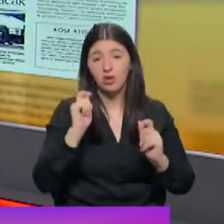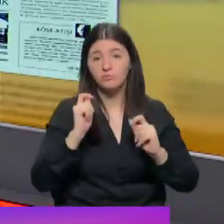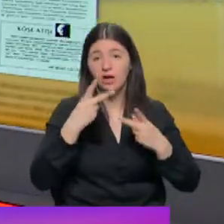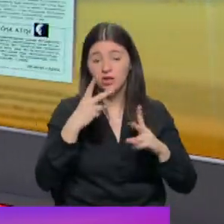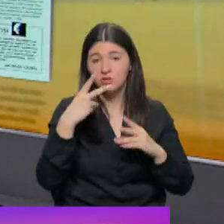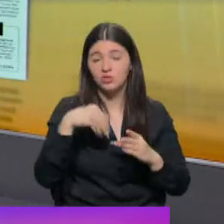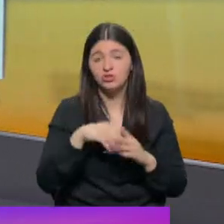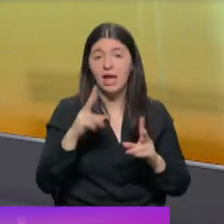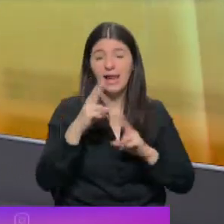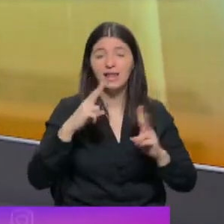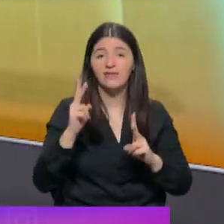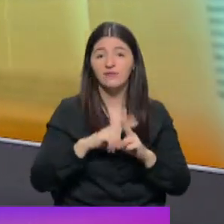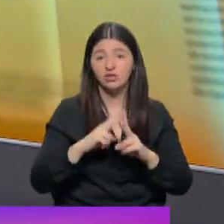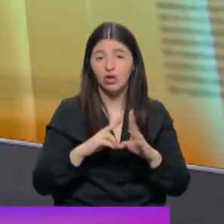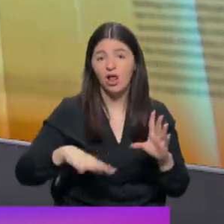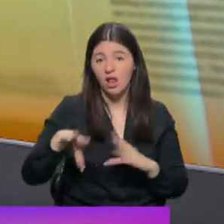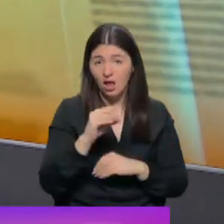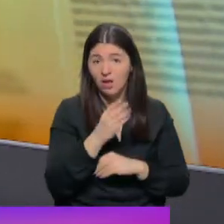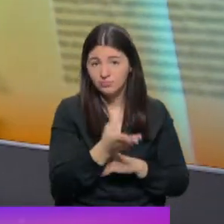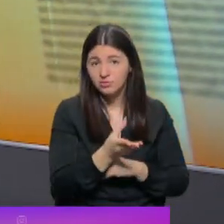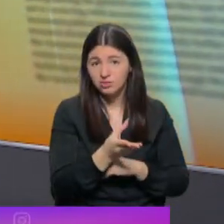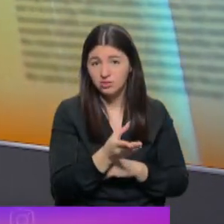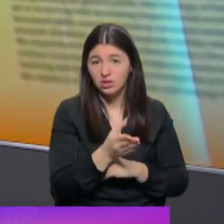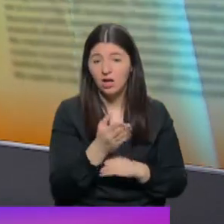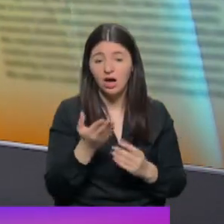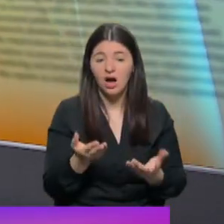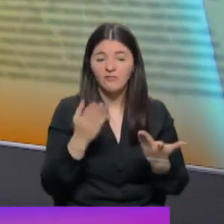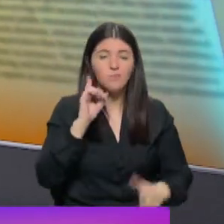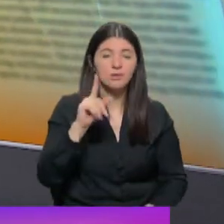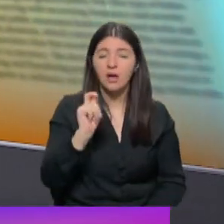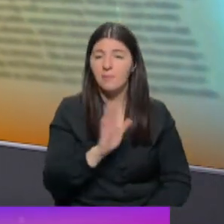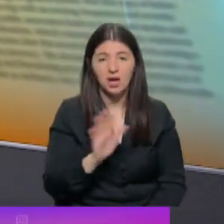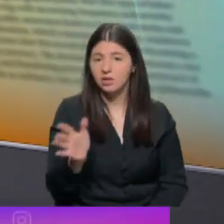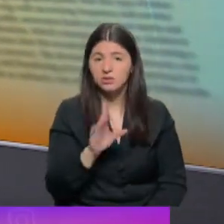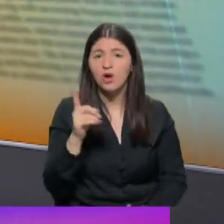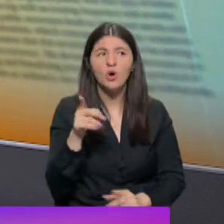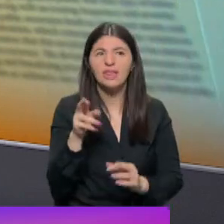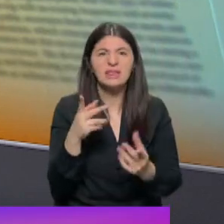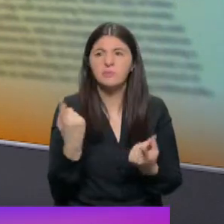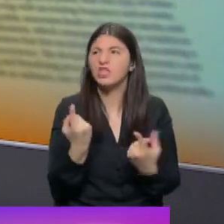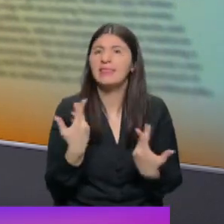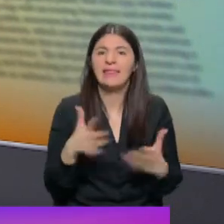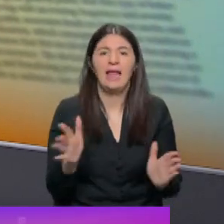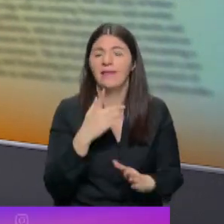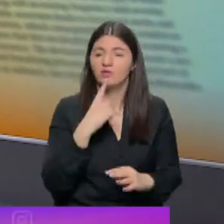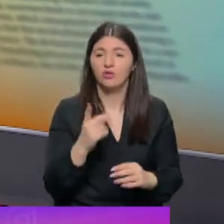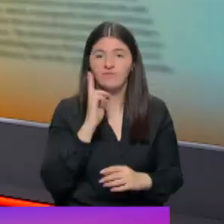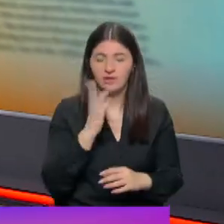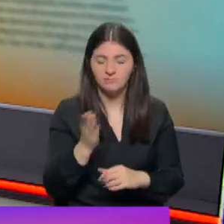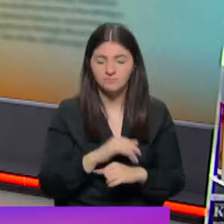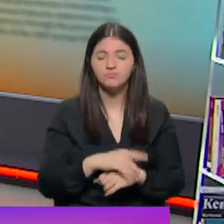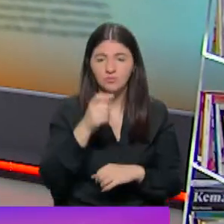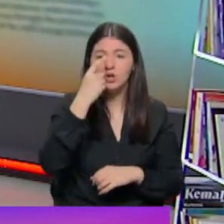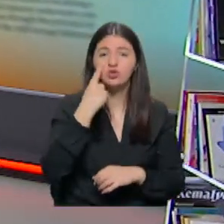yaptığı paylaşımda elektrik faturalarını Akif alamayız hafife alınacak gibi değil Evet efendim